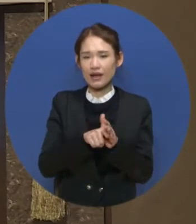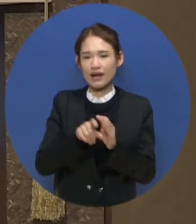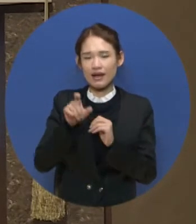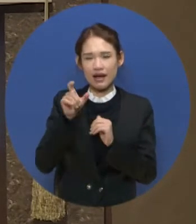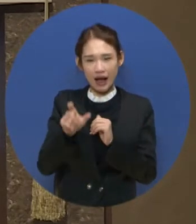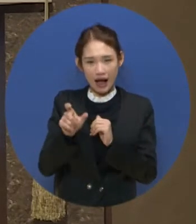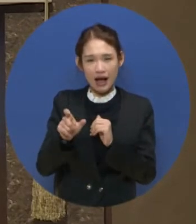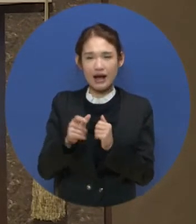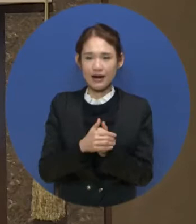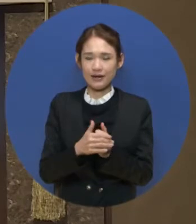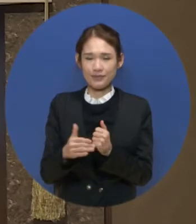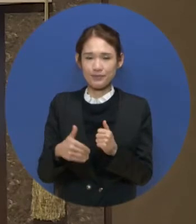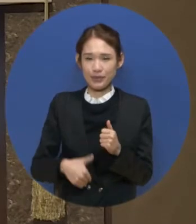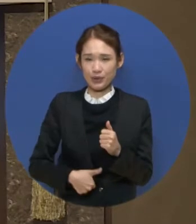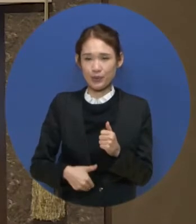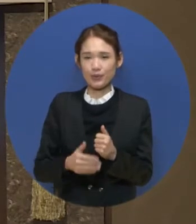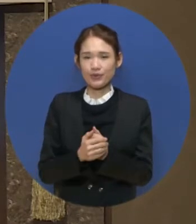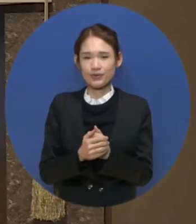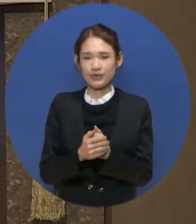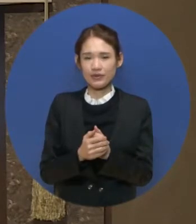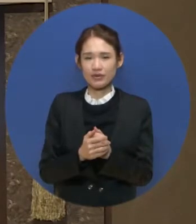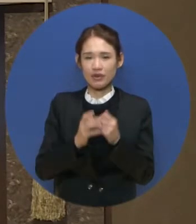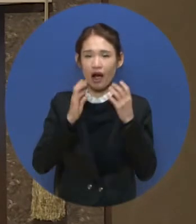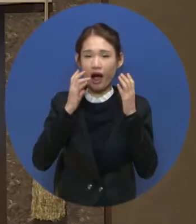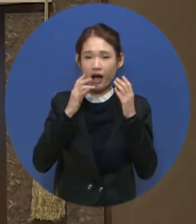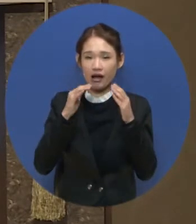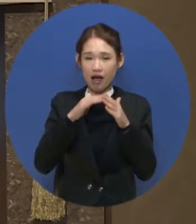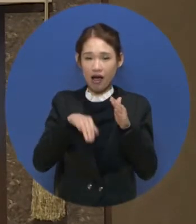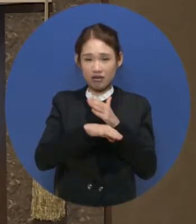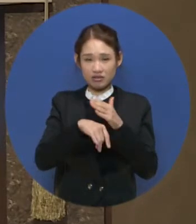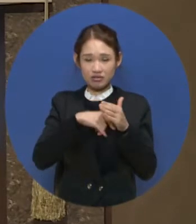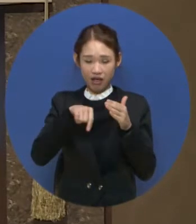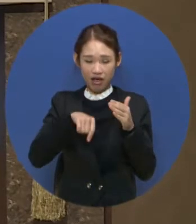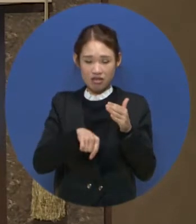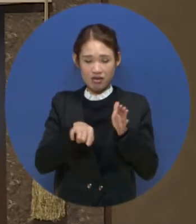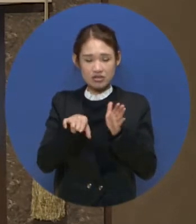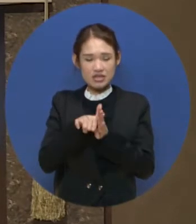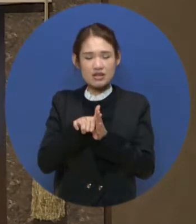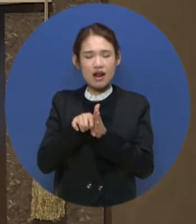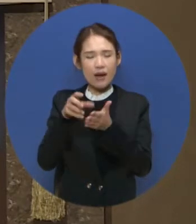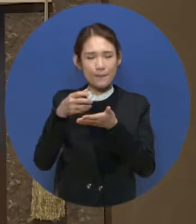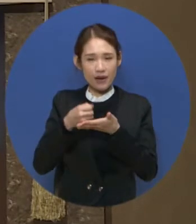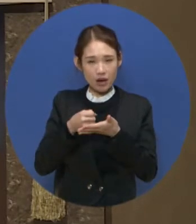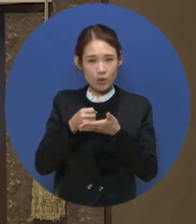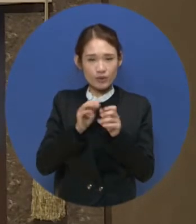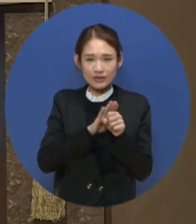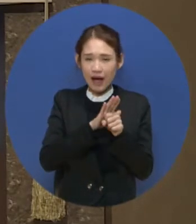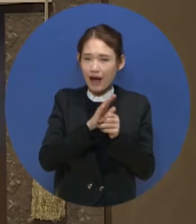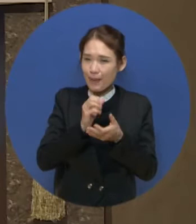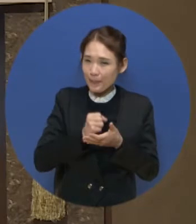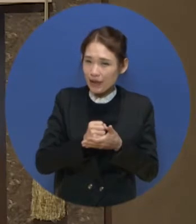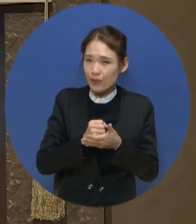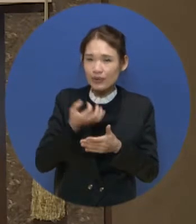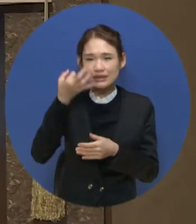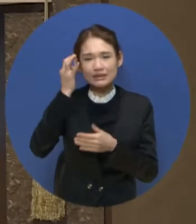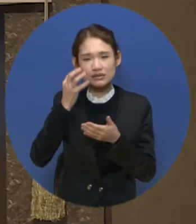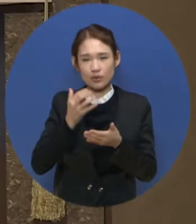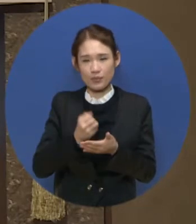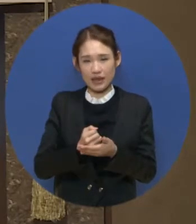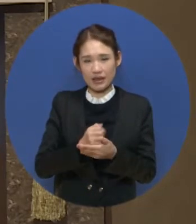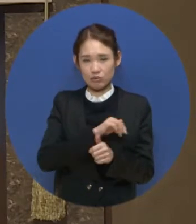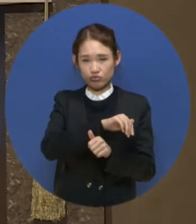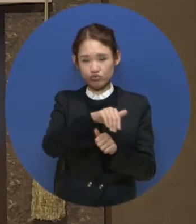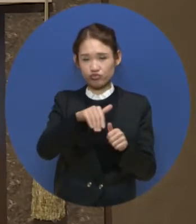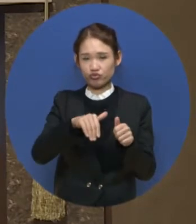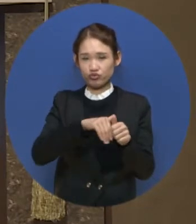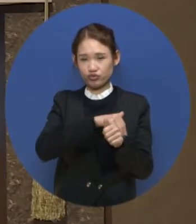강함에 대한 부분이고 그래서 아이가 가정 내에서 사실은 신뢰받고 사랑받고 또 이렇게 인정받는 그런